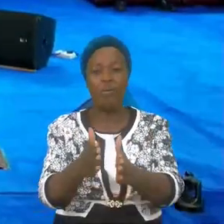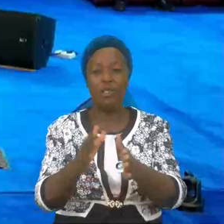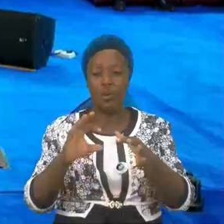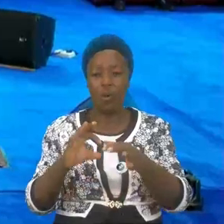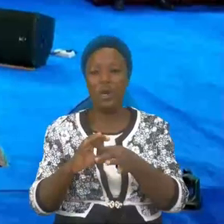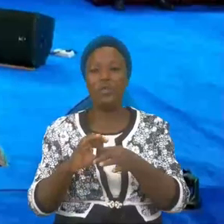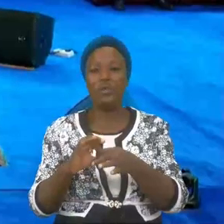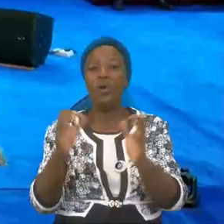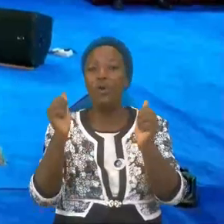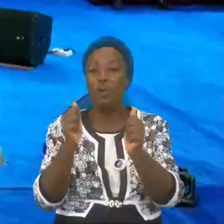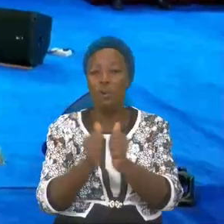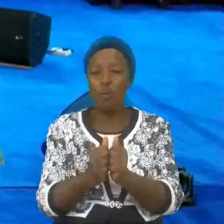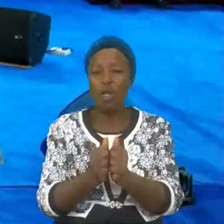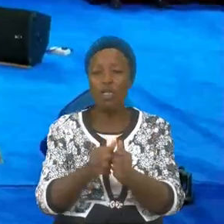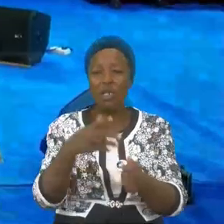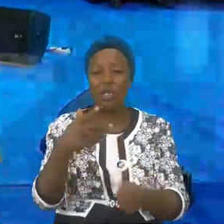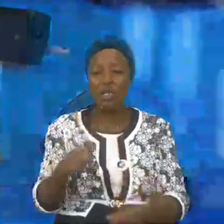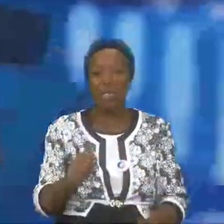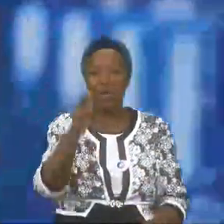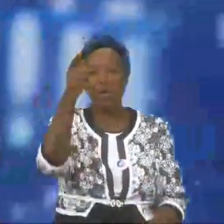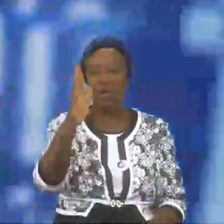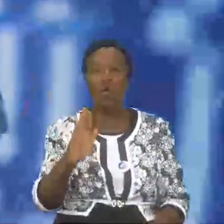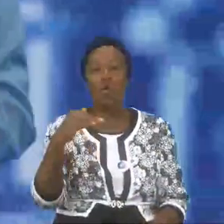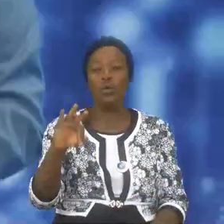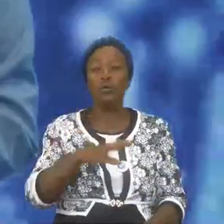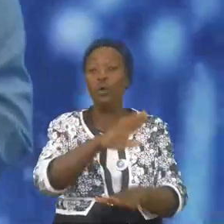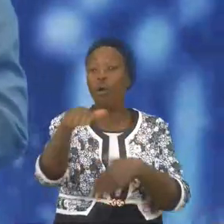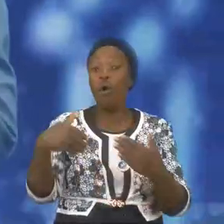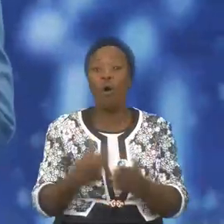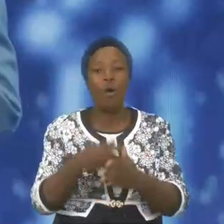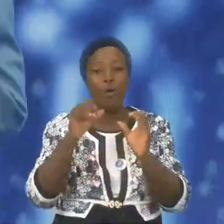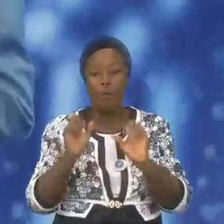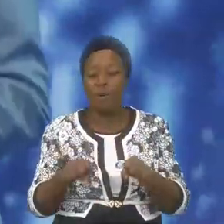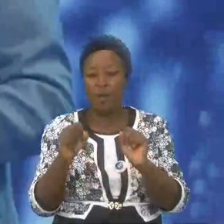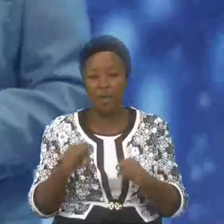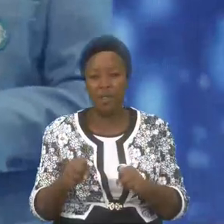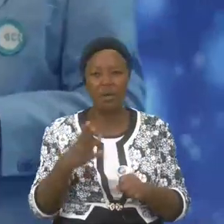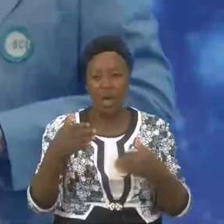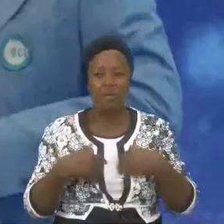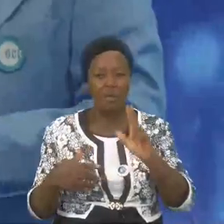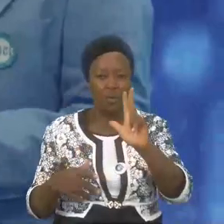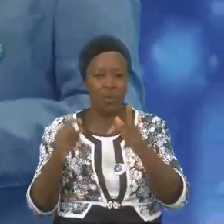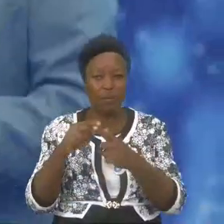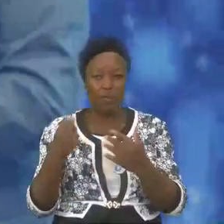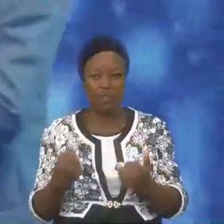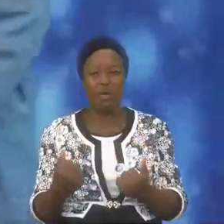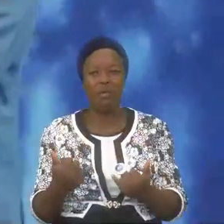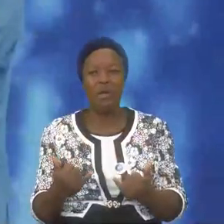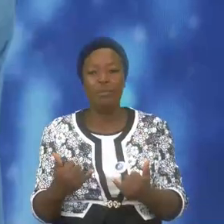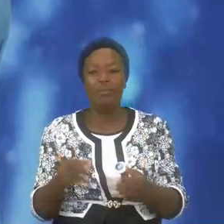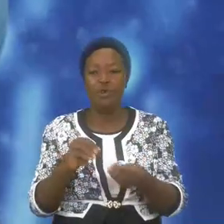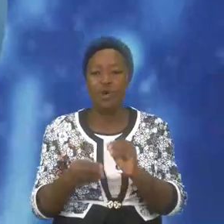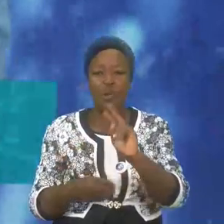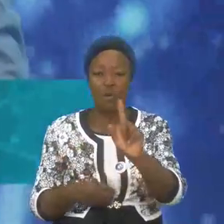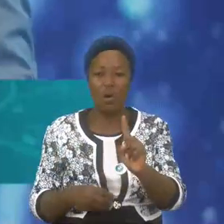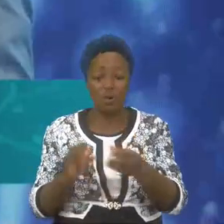La connexion directe au Dieu de toute possibilité. Il y a trois points à considérer.